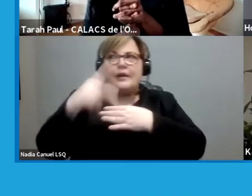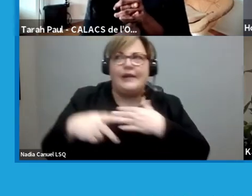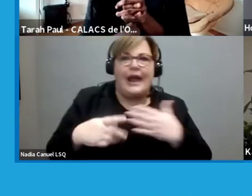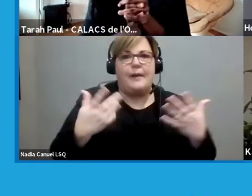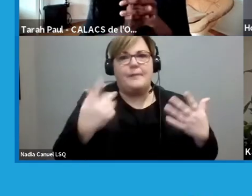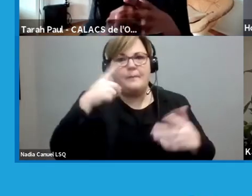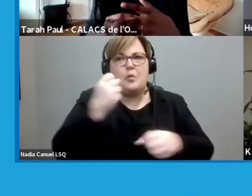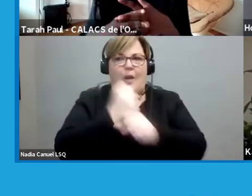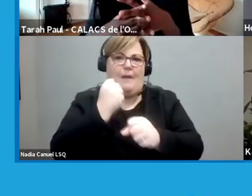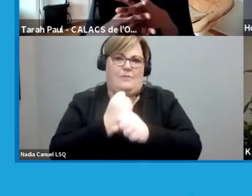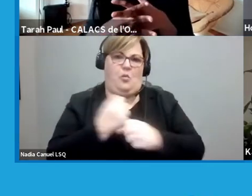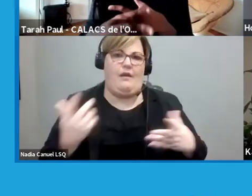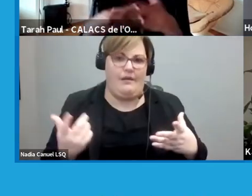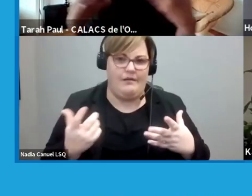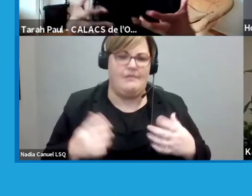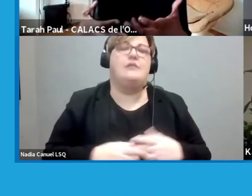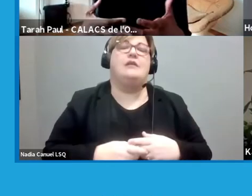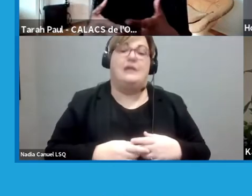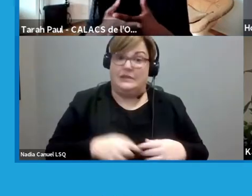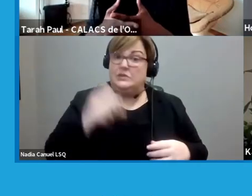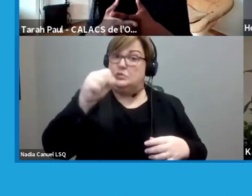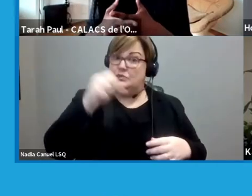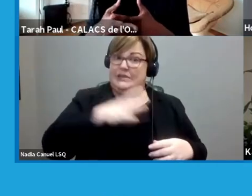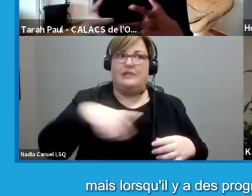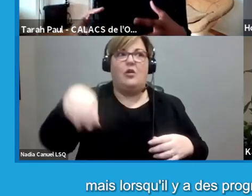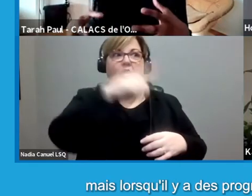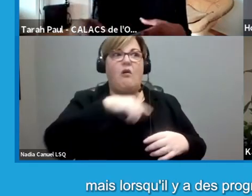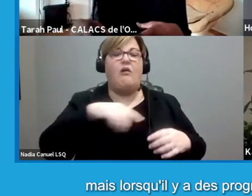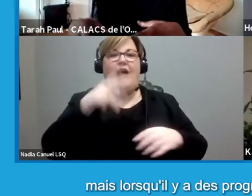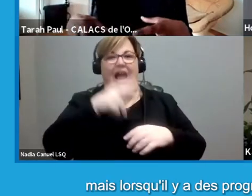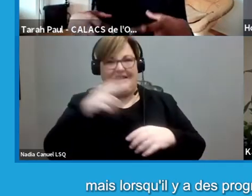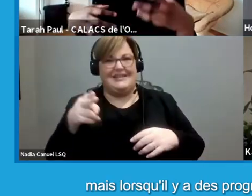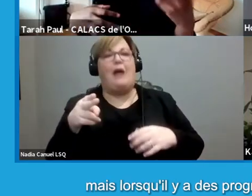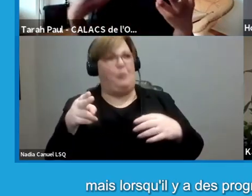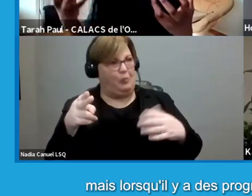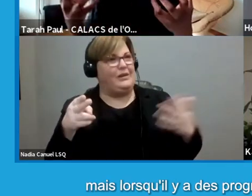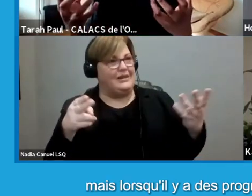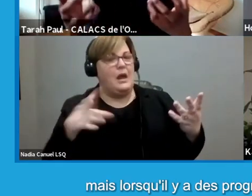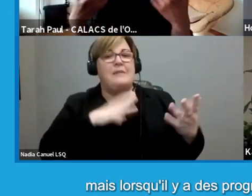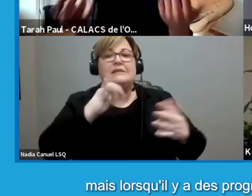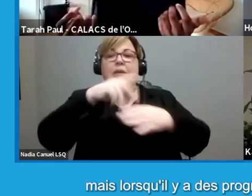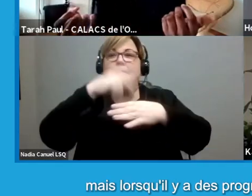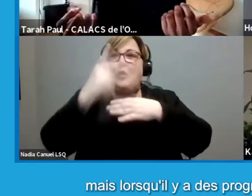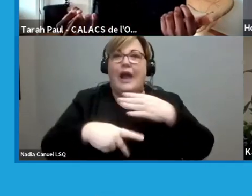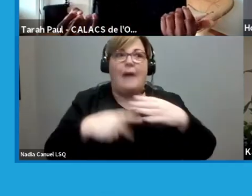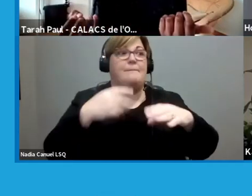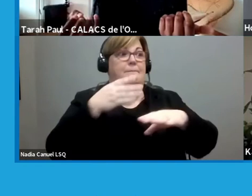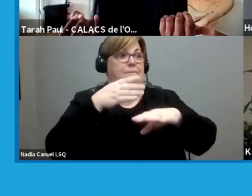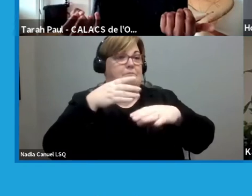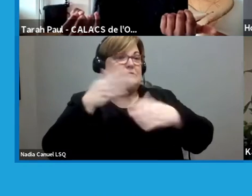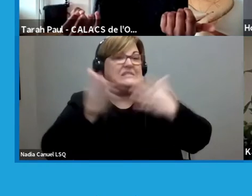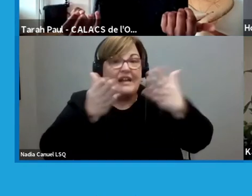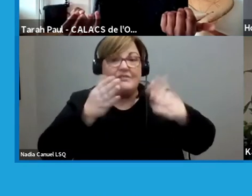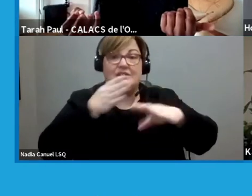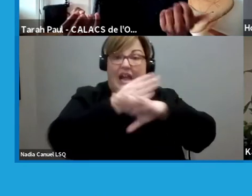domaine de l'emploi. Donc, on voit que oui, il y a des personnes en situation de handicap, mais lorsque il y a des programmes et des services accessibles, lorsqu'on